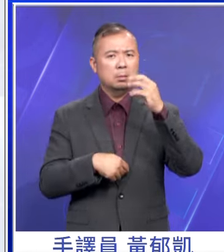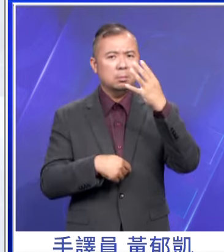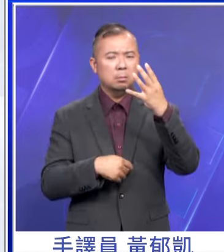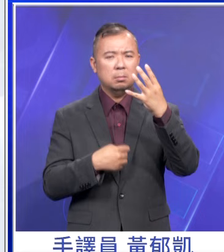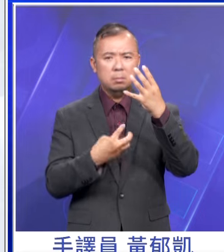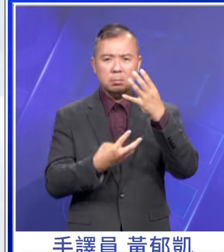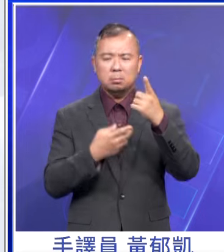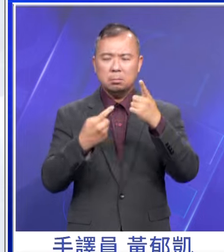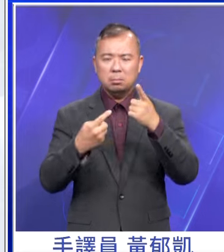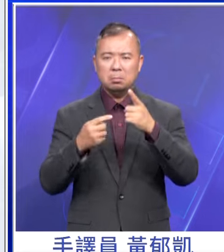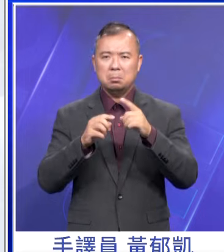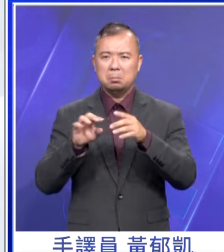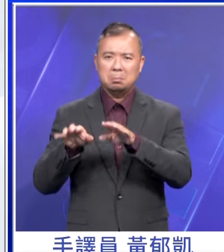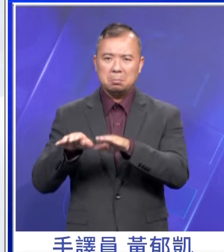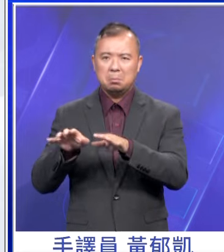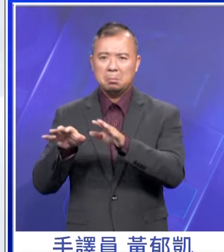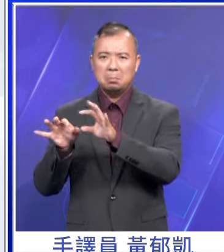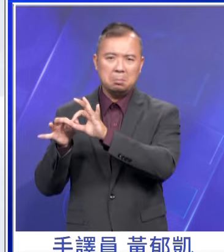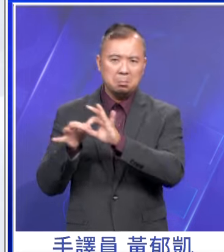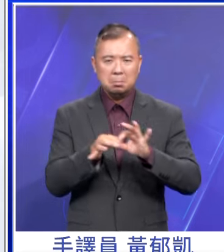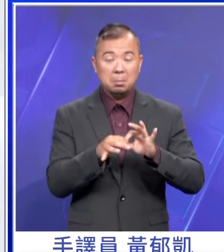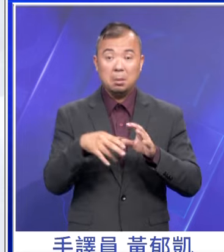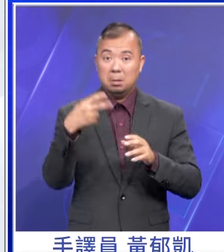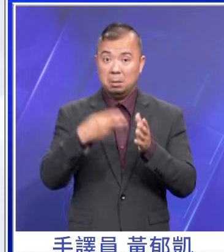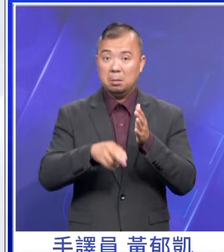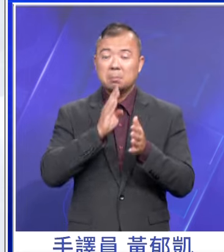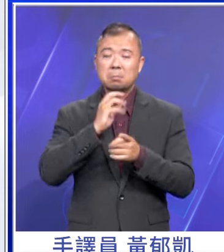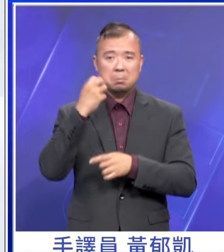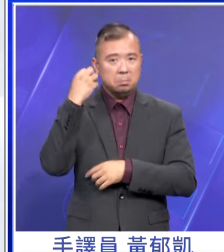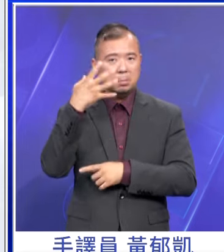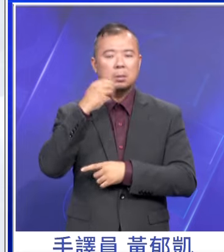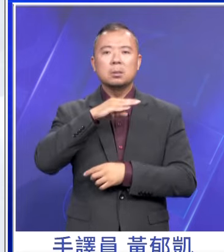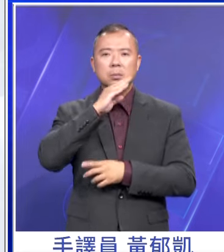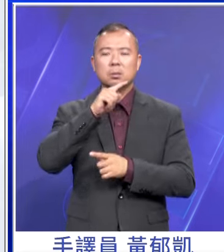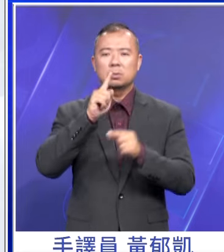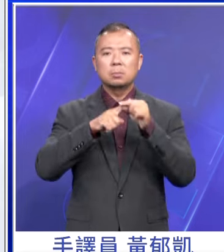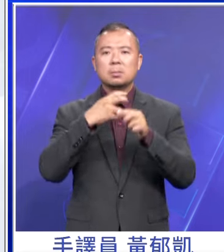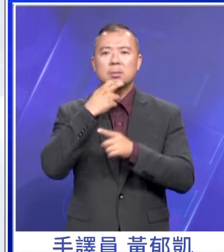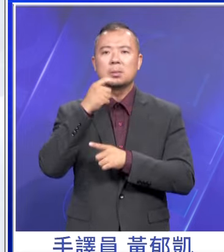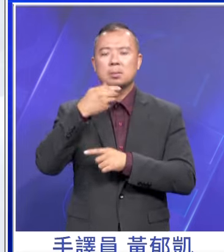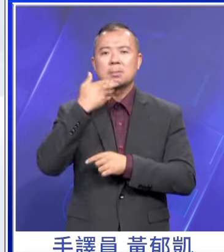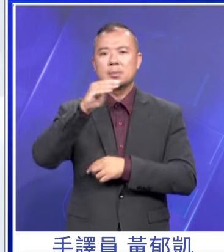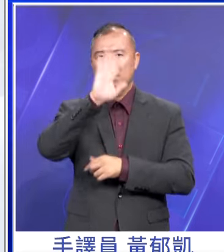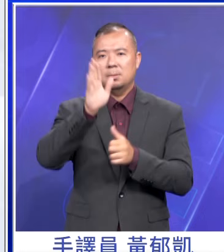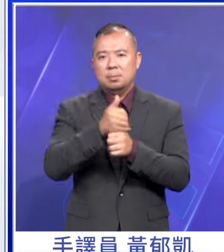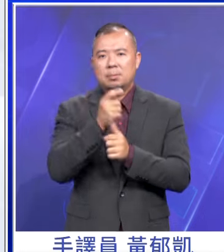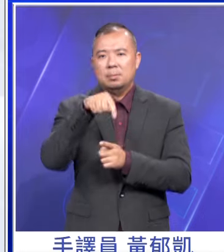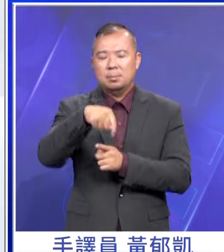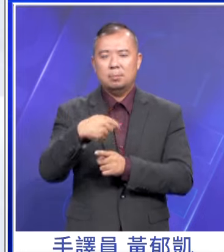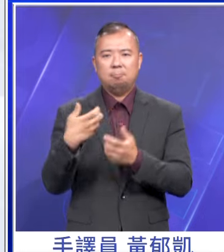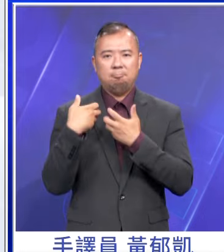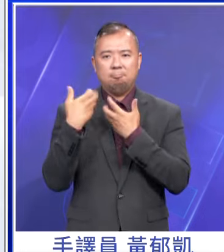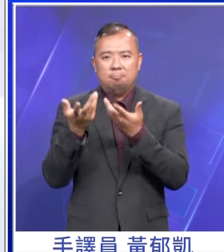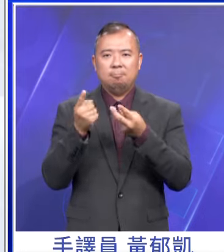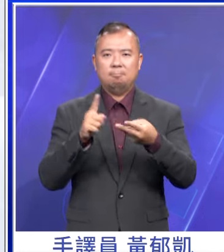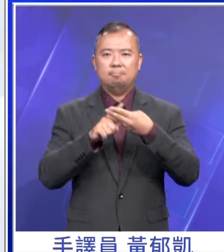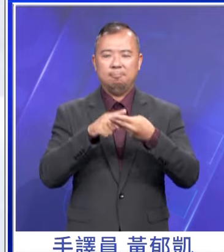一些地震发生呢，也要稍后等中央气象署的一个最新报告。那么以上是目前最新地震资讯，再把时间交给主播。